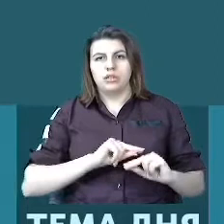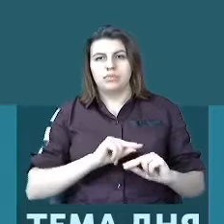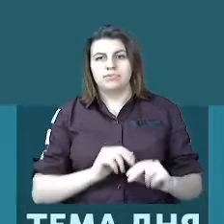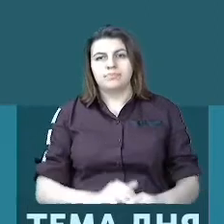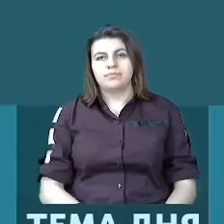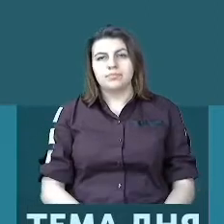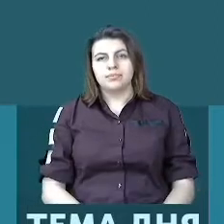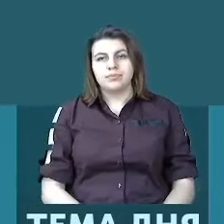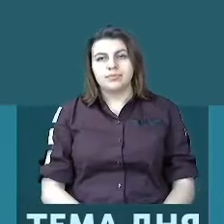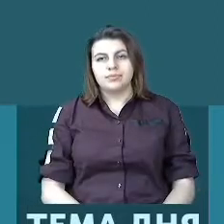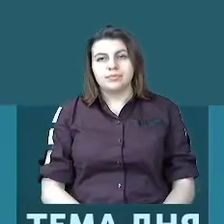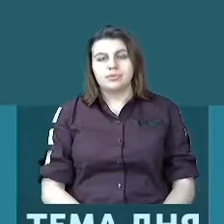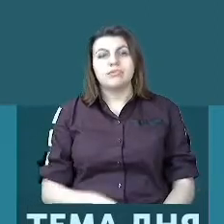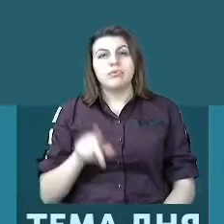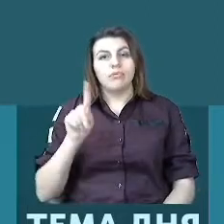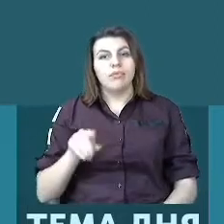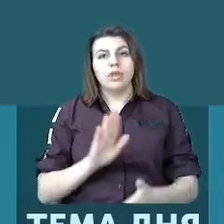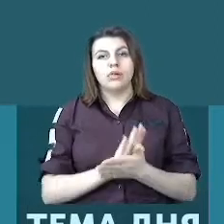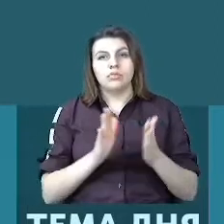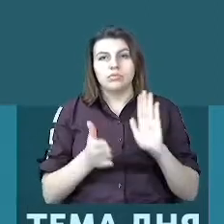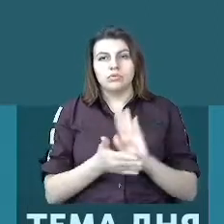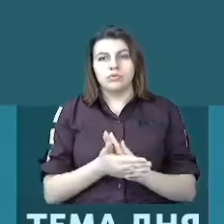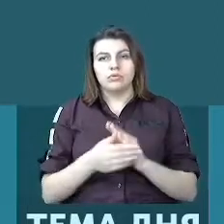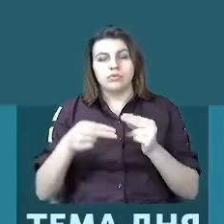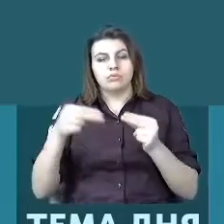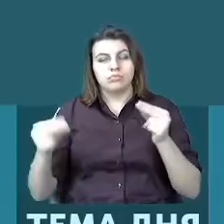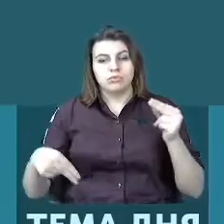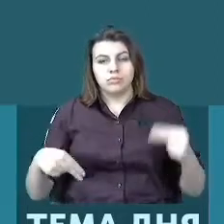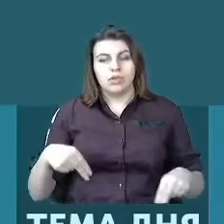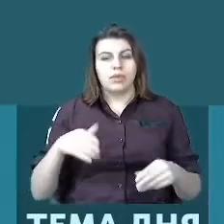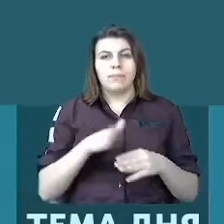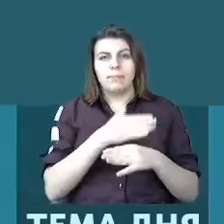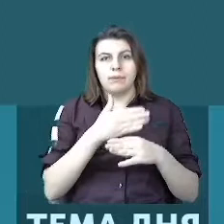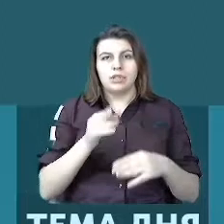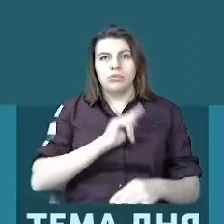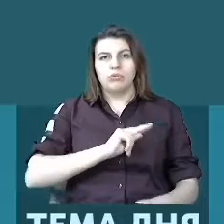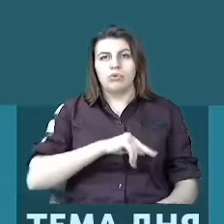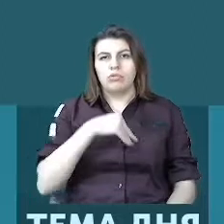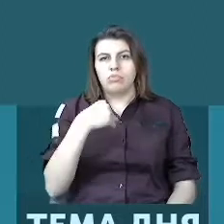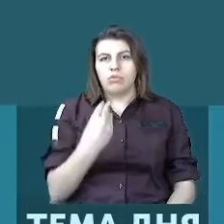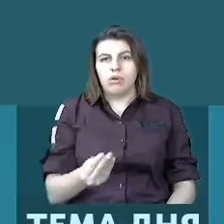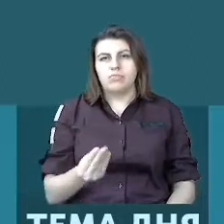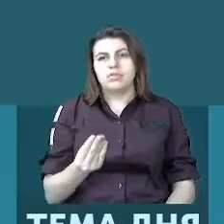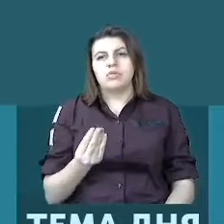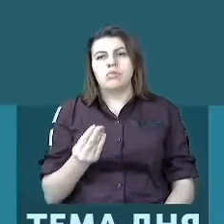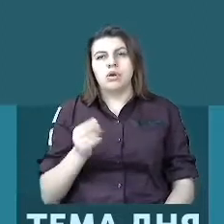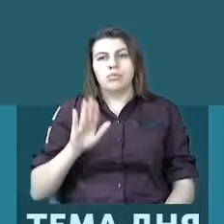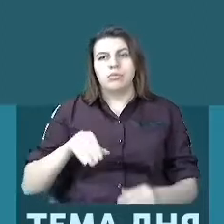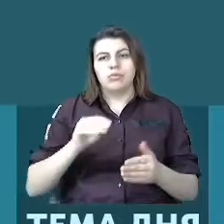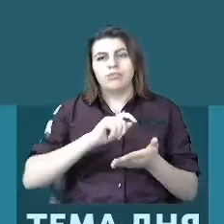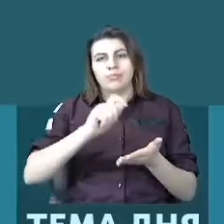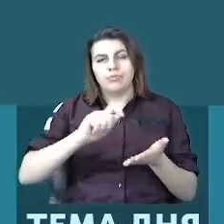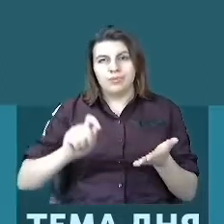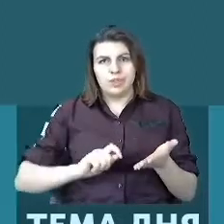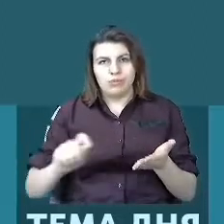Також договір взагалі-то заключається, тобто між роботодавцем, добре, пусть він буде в письмовій формі,